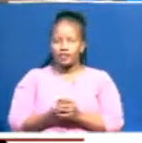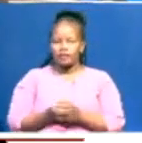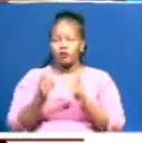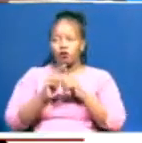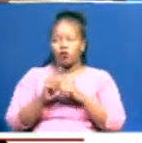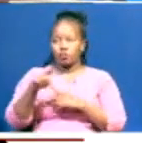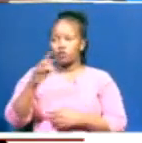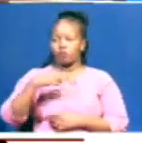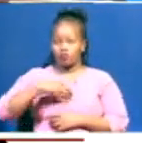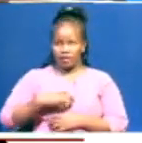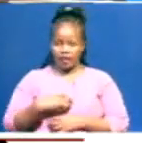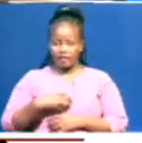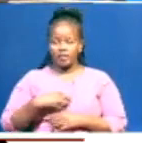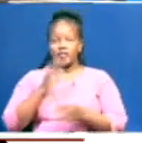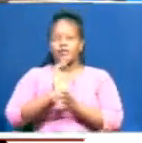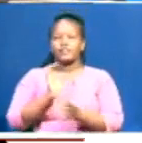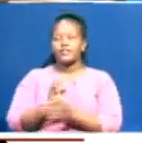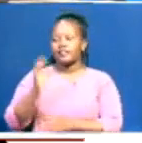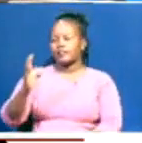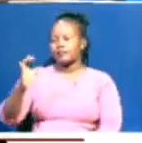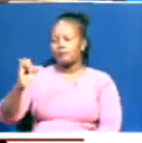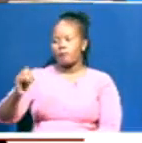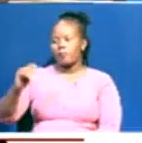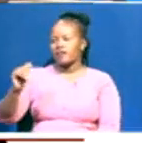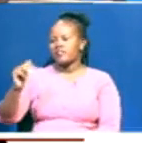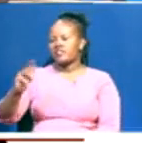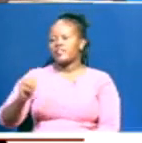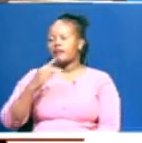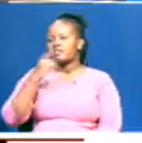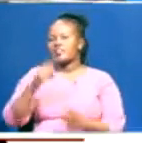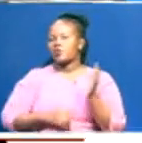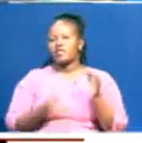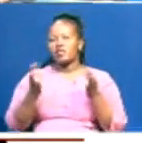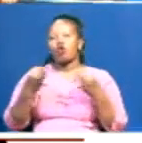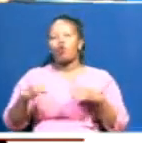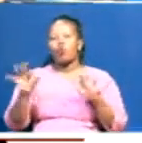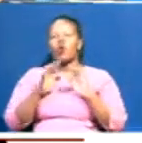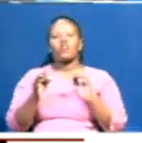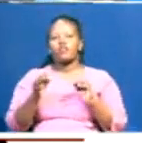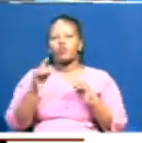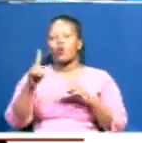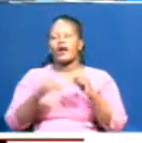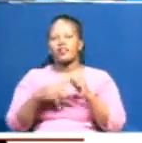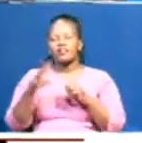the answer, alisema thamani ya mali yake ni kiasi cha shilingi milioni 170.